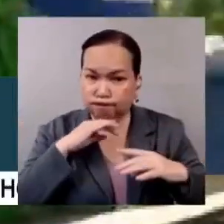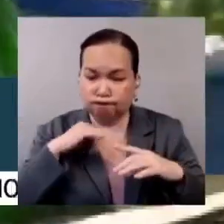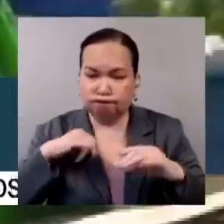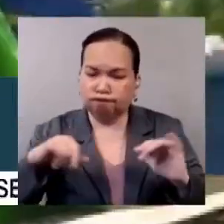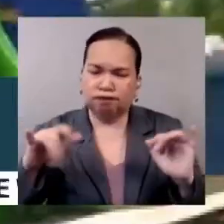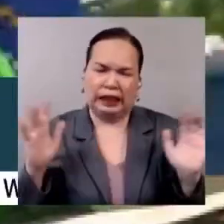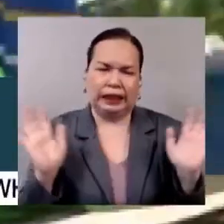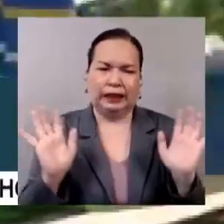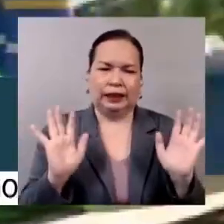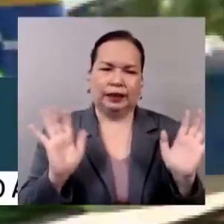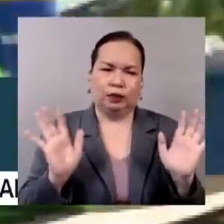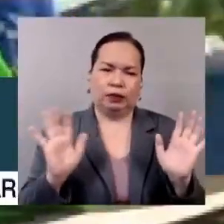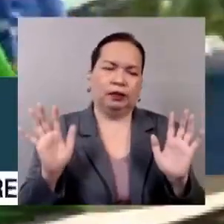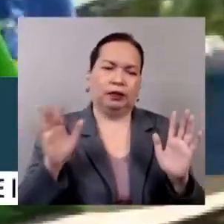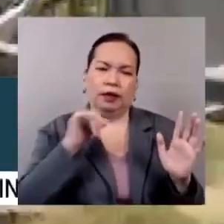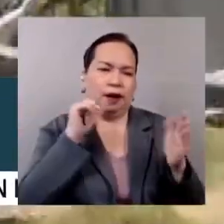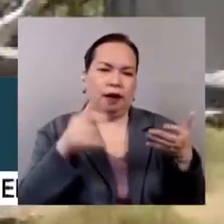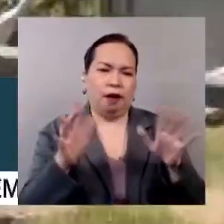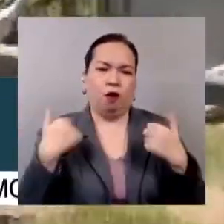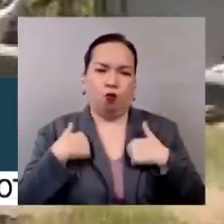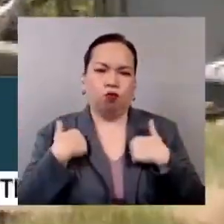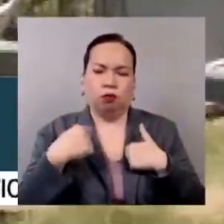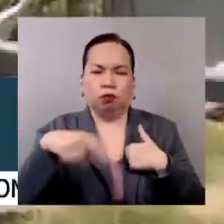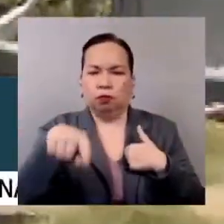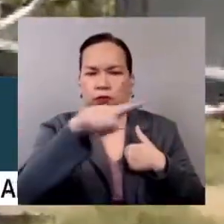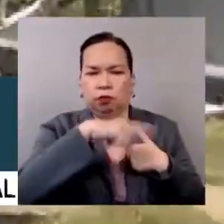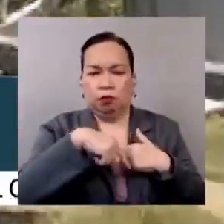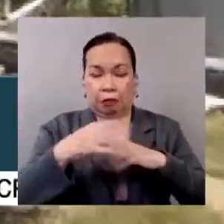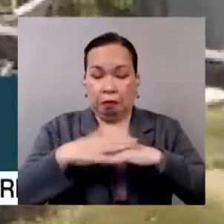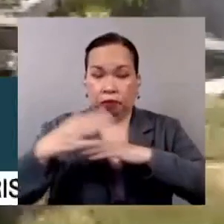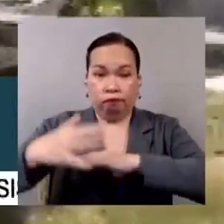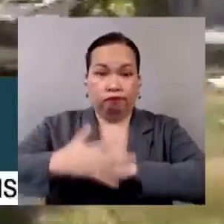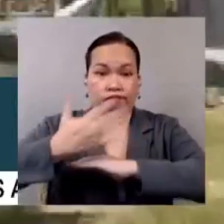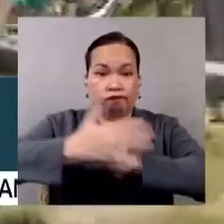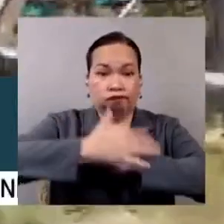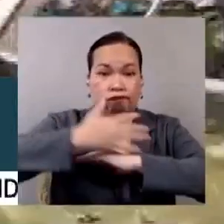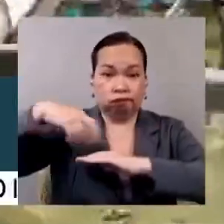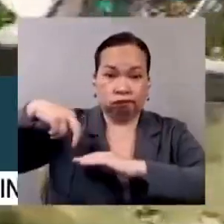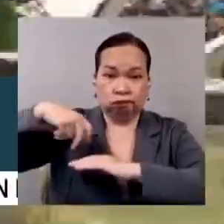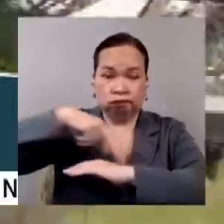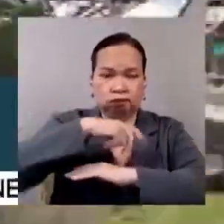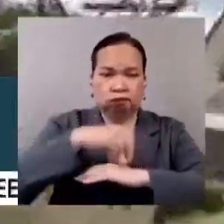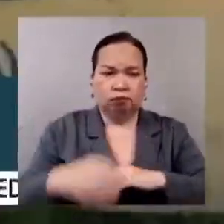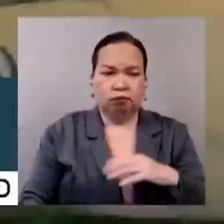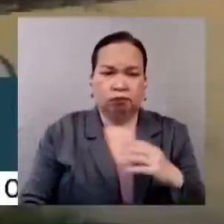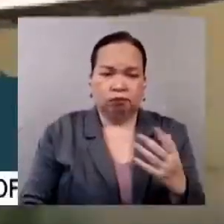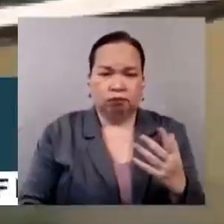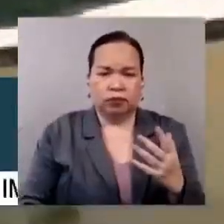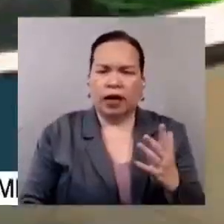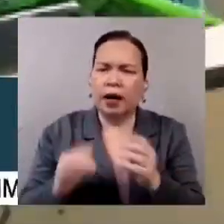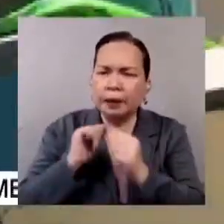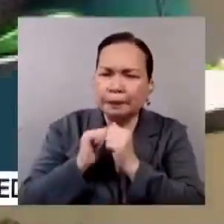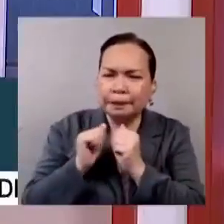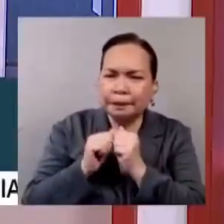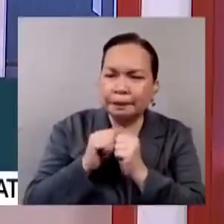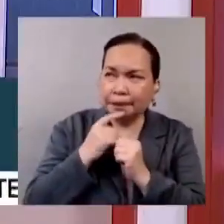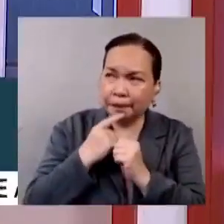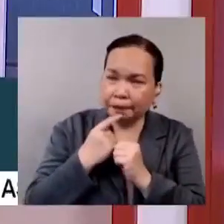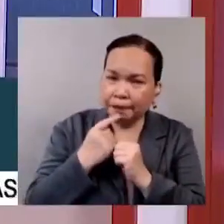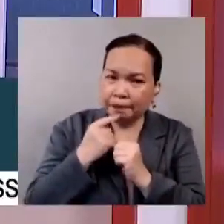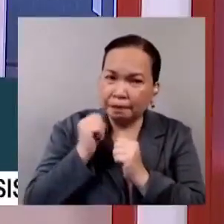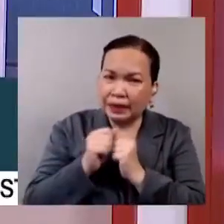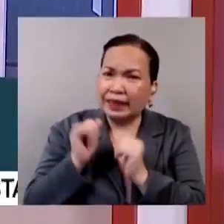tayo pumapayag na maligo sila dun sa malapit. So Mayor Cruz, you're saying na meron pa